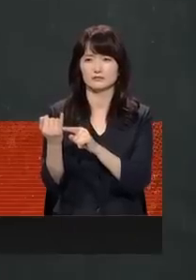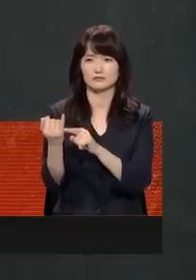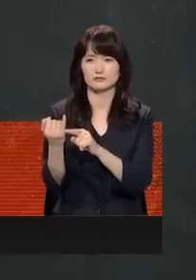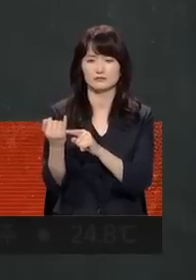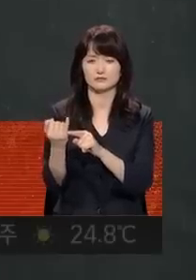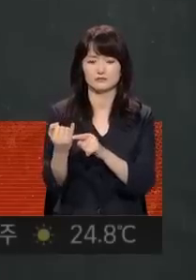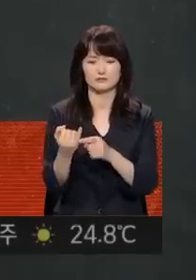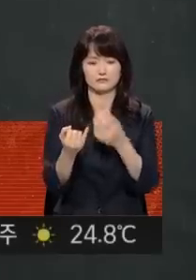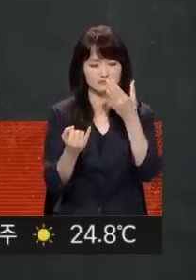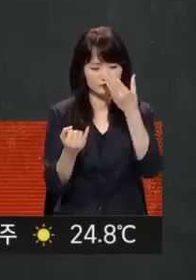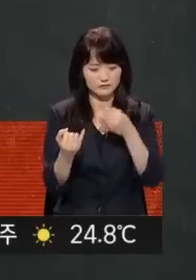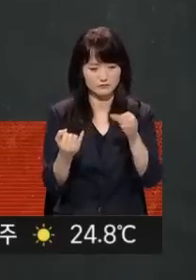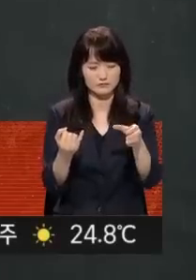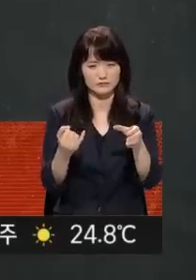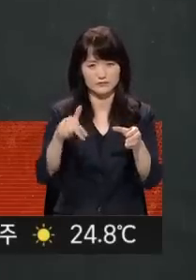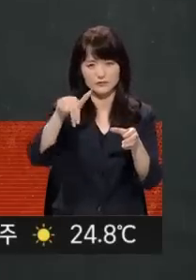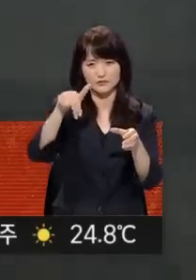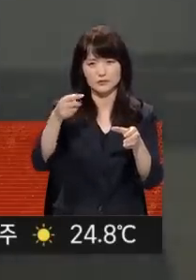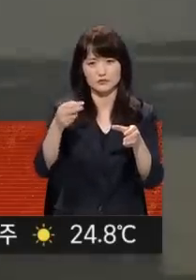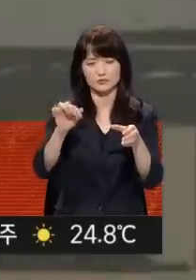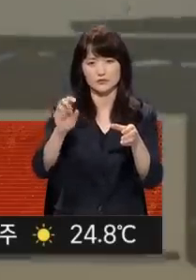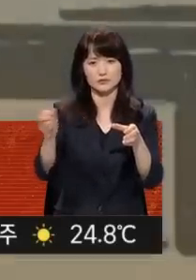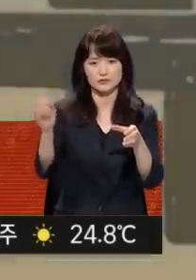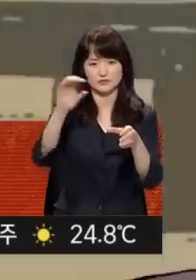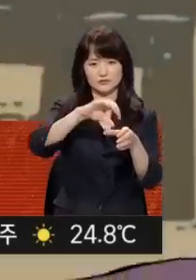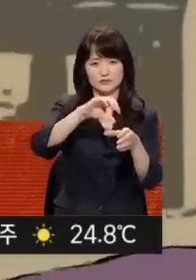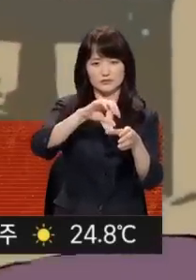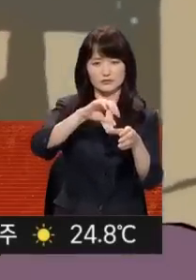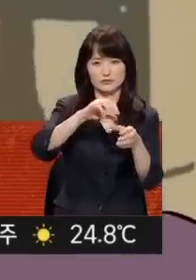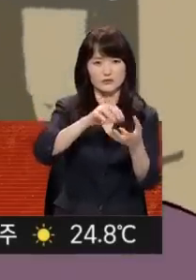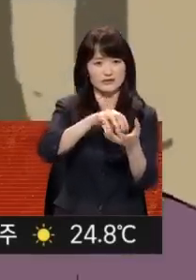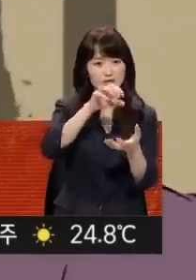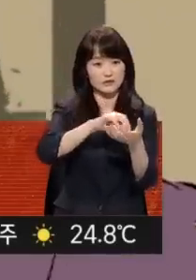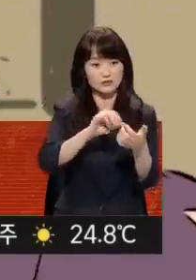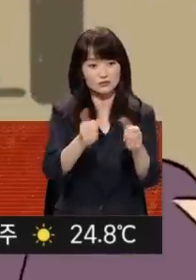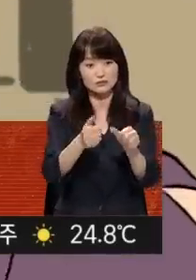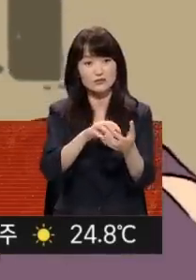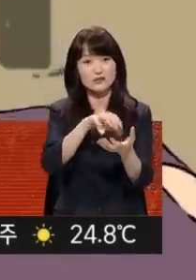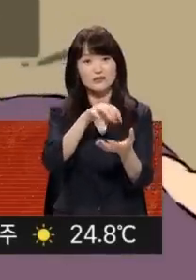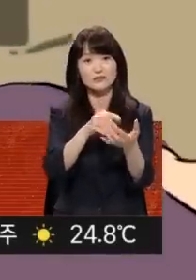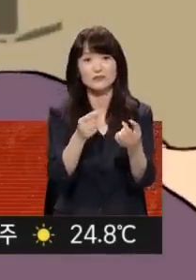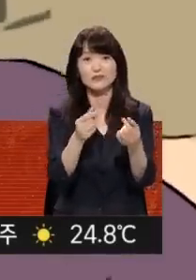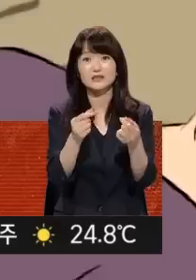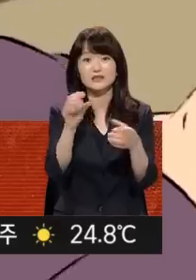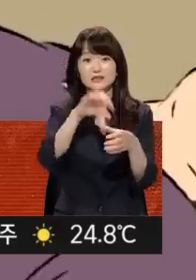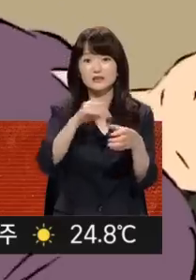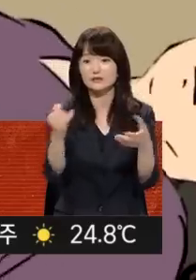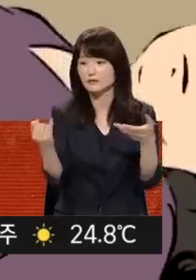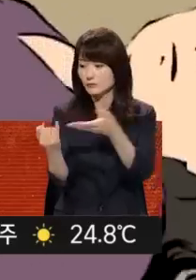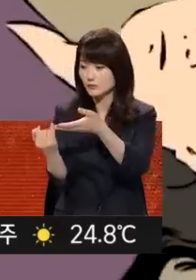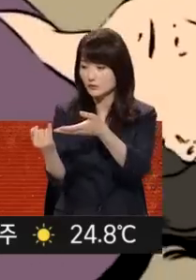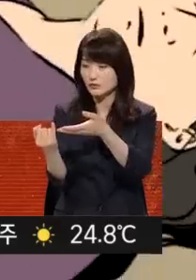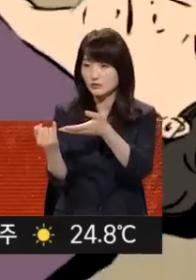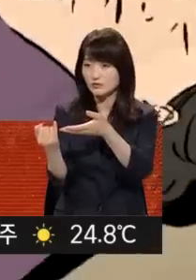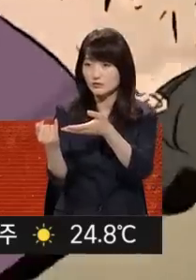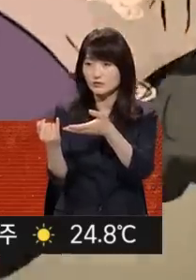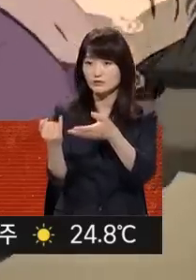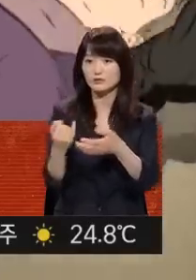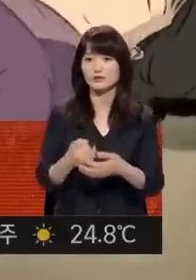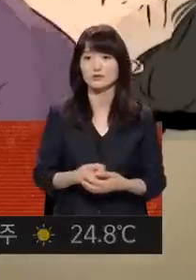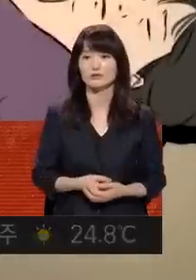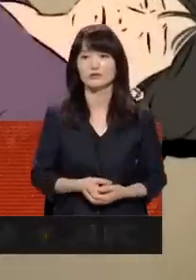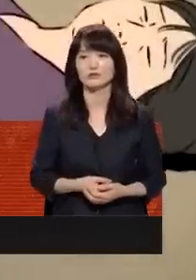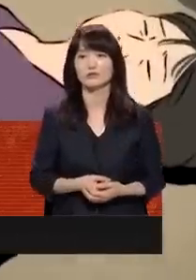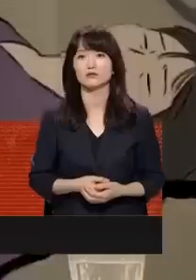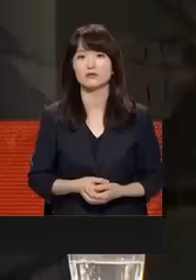음료수에 타서 줬던 저 졸피뎀의 양이 거의 치사량 수준에 근접했었다고 합니다 아니 그 교수님 치사량